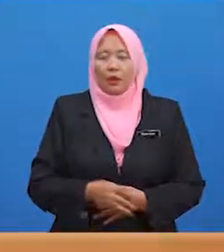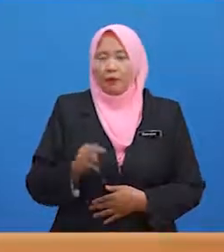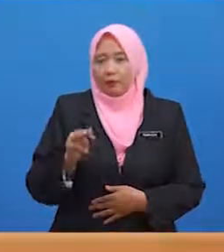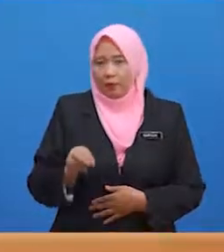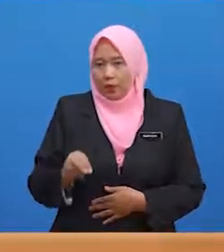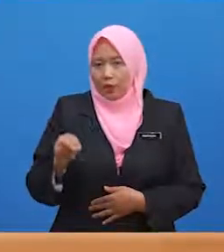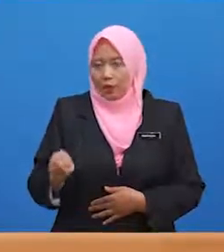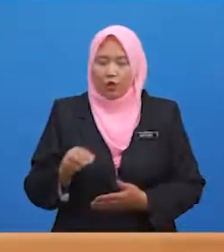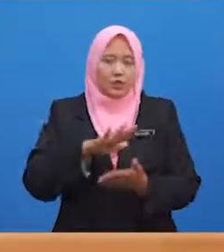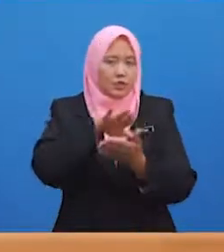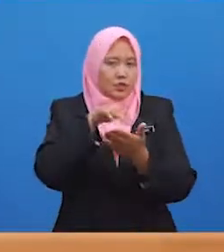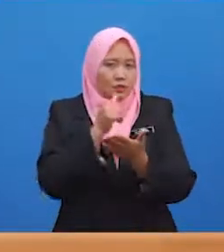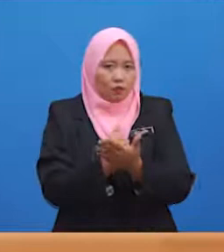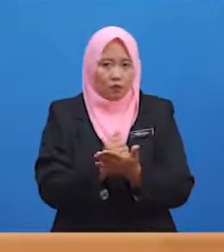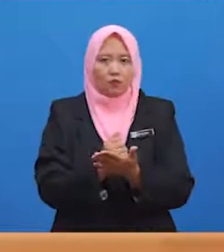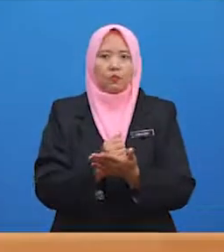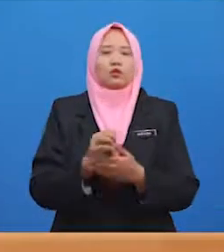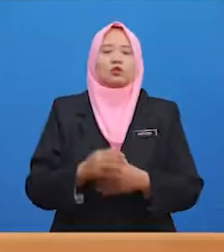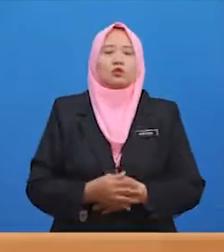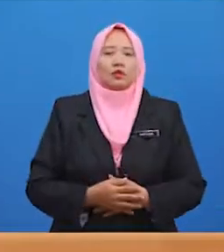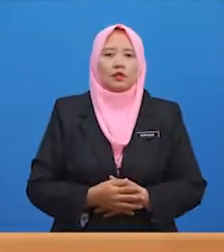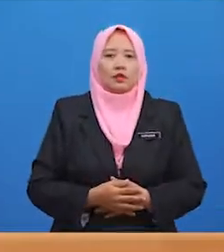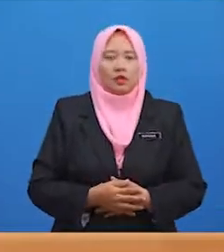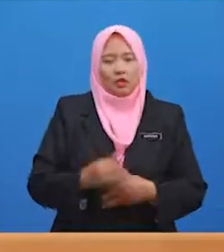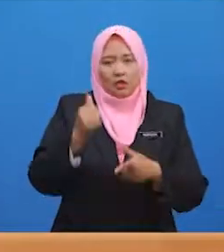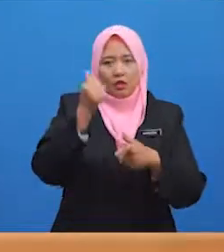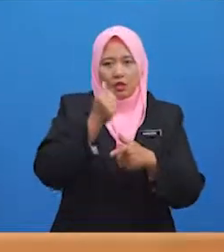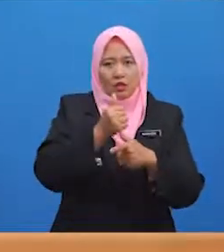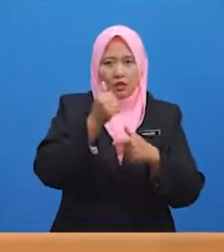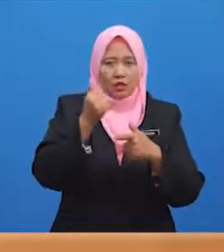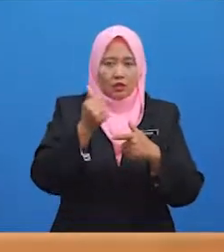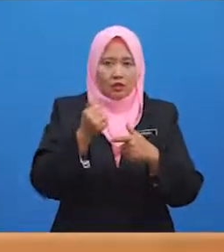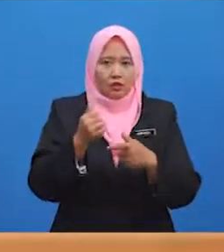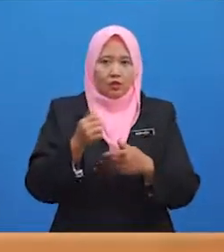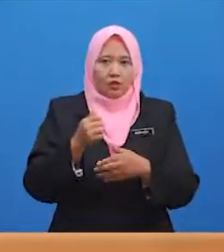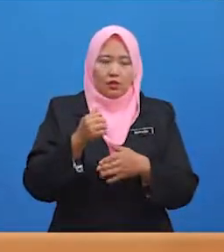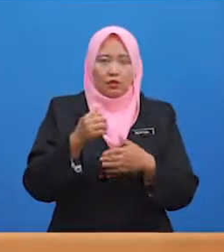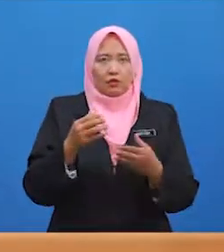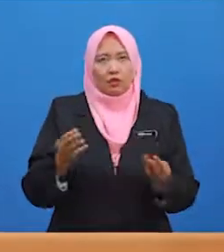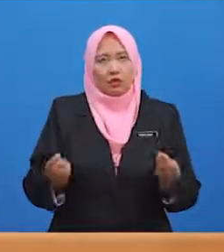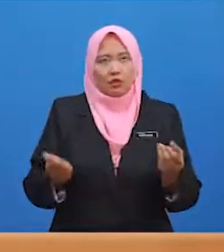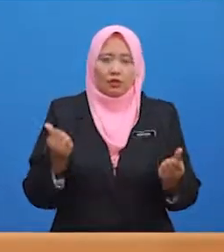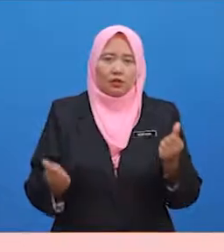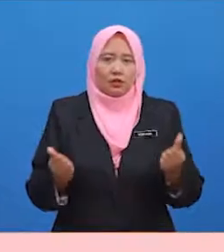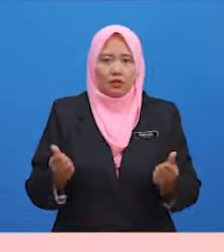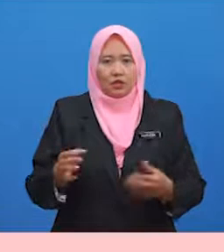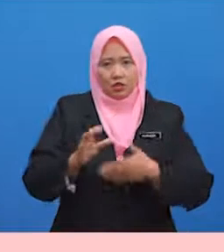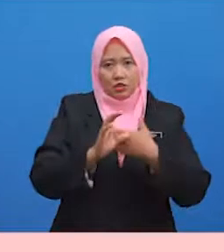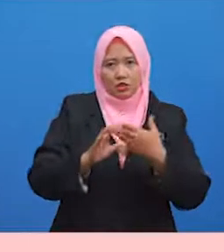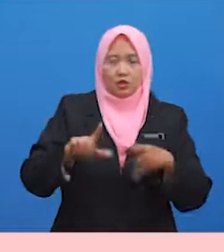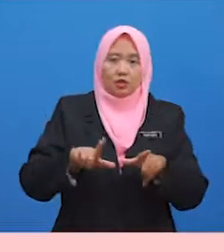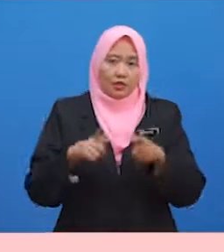Pelajar-pelajar yang dikasihi sekalian, antara kecederaan lain yang kerap berlaku semasa bersukan adalah